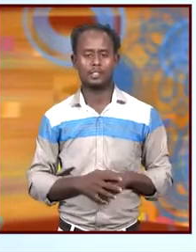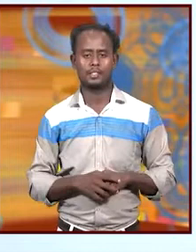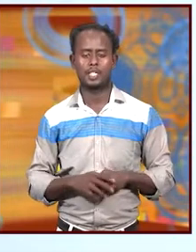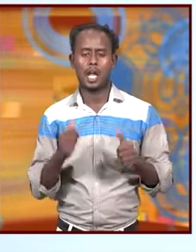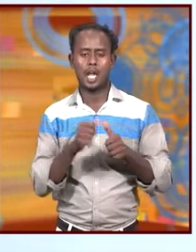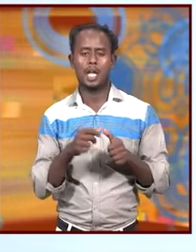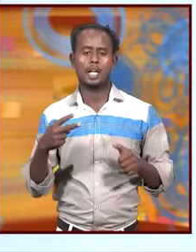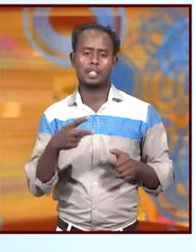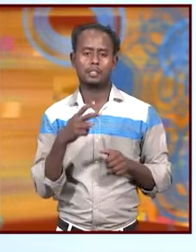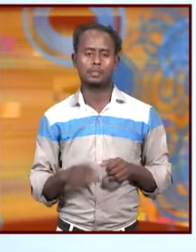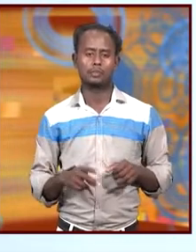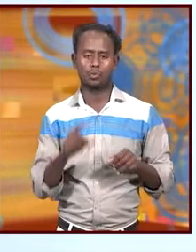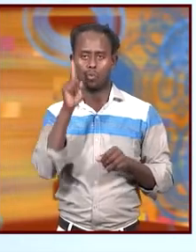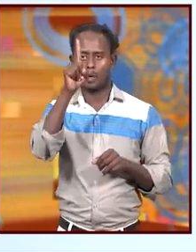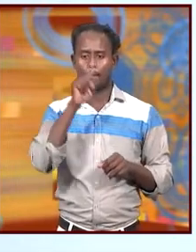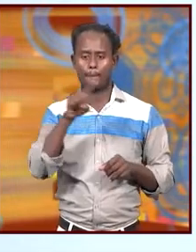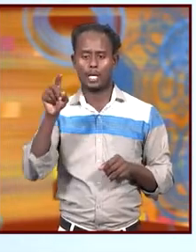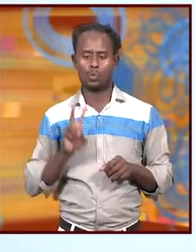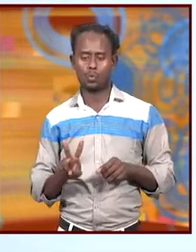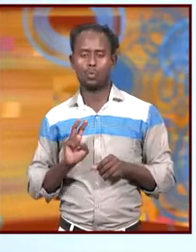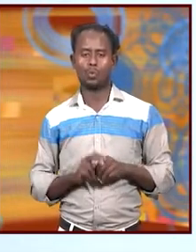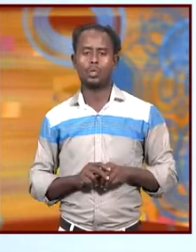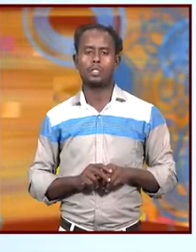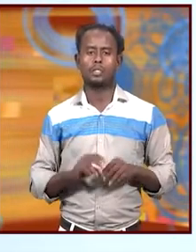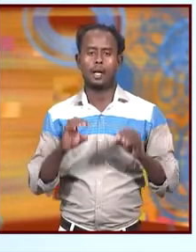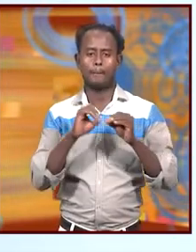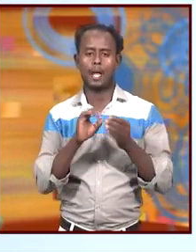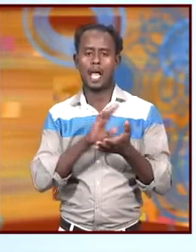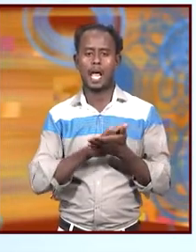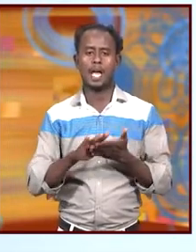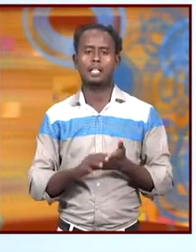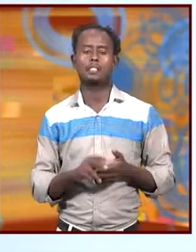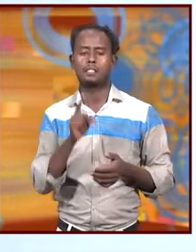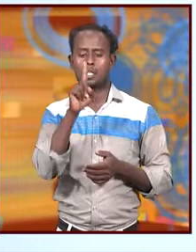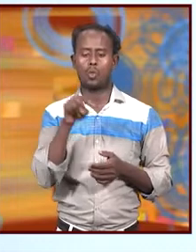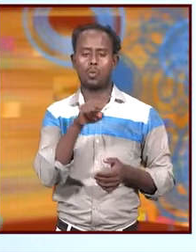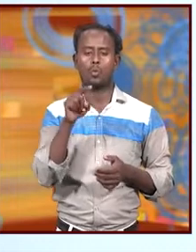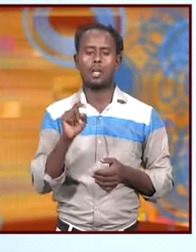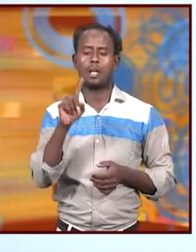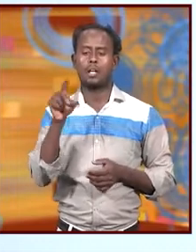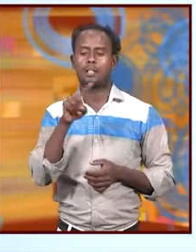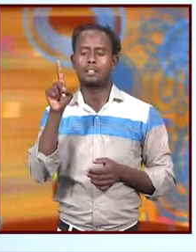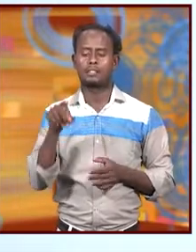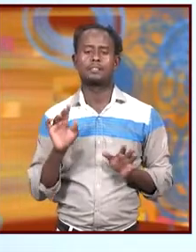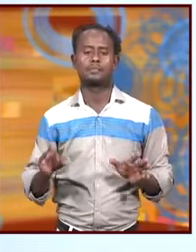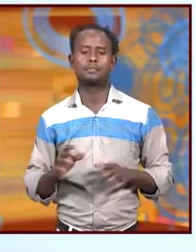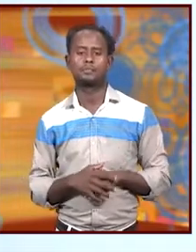ஏ இஸ் ஈக்குவல் டு 1/2 BH சதுர அலகு.